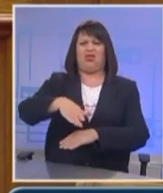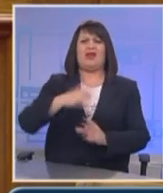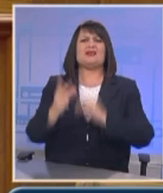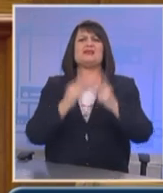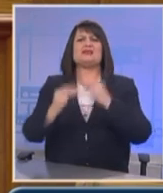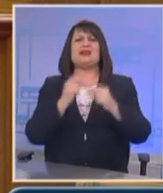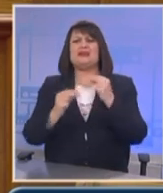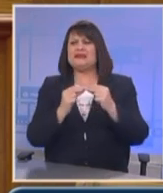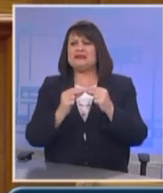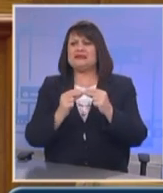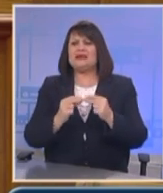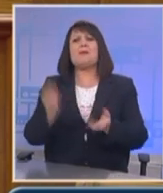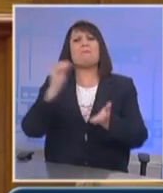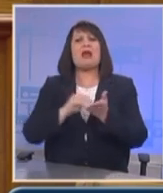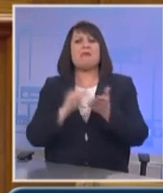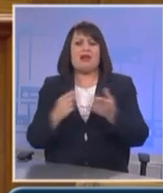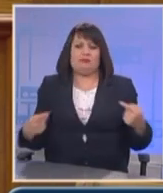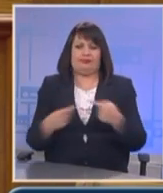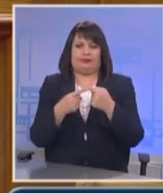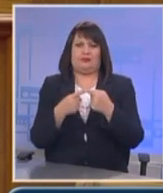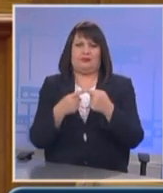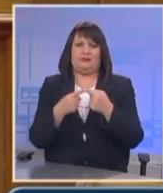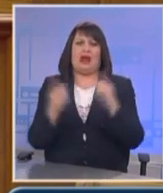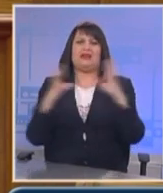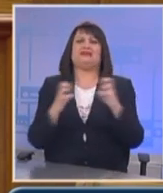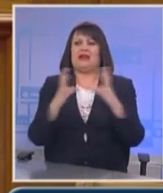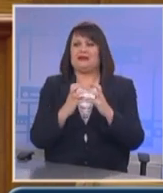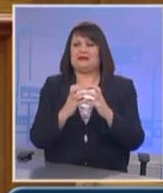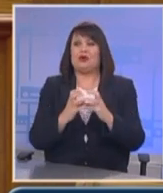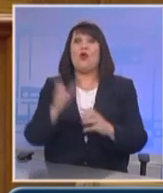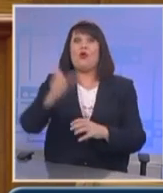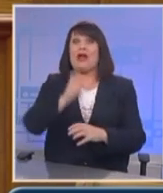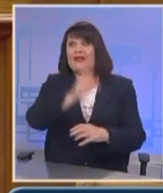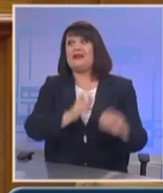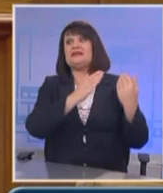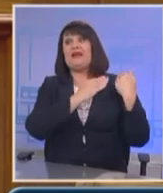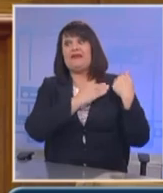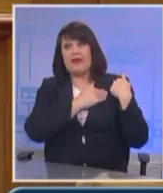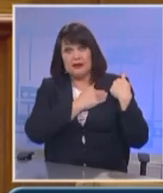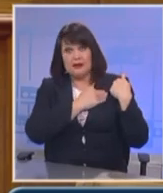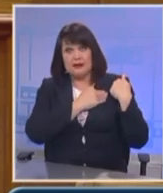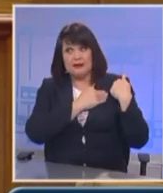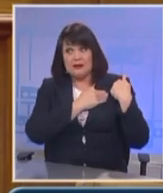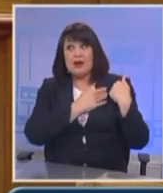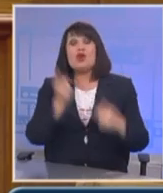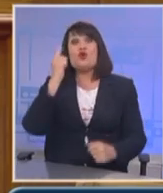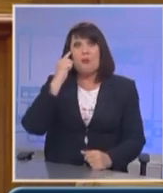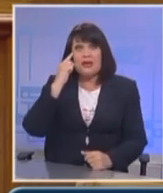συζήτηση και βρίσκουμε νέα χαρακόμματα και νέους διχασμούς. Ας αναλάβει ο καθένας τις ευθύνες του, γιατί